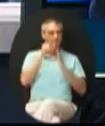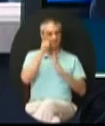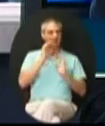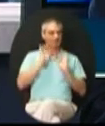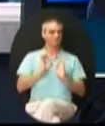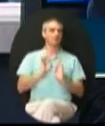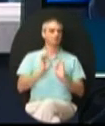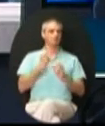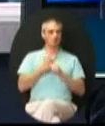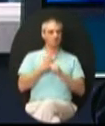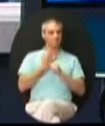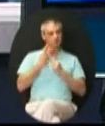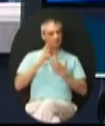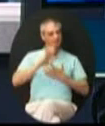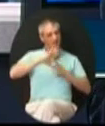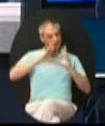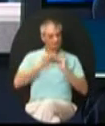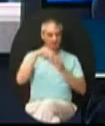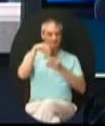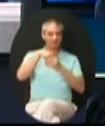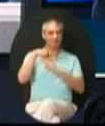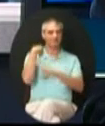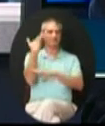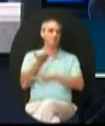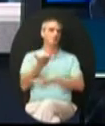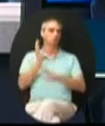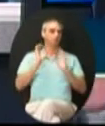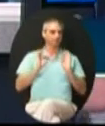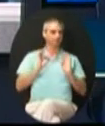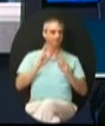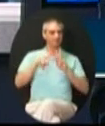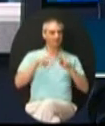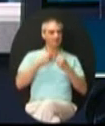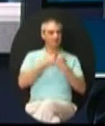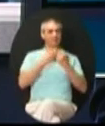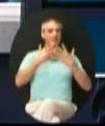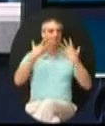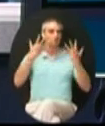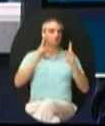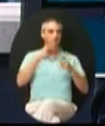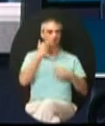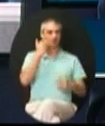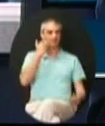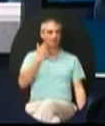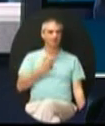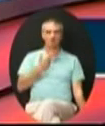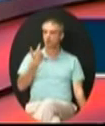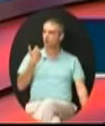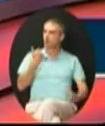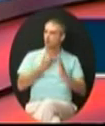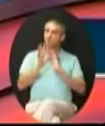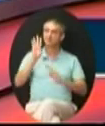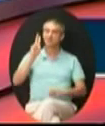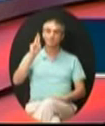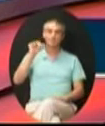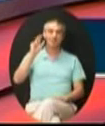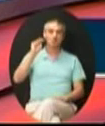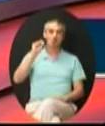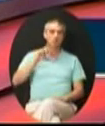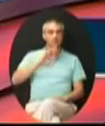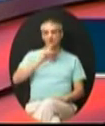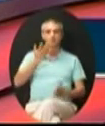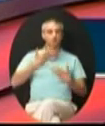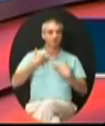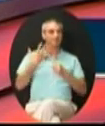לבן שפועל ביותר הרמוניה, גם פנימית, גם חיצונית, מטפל באתגרים הגדולים שיש לאמריקה על השולחן. חוץ מבנון, כל מי